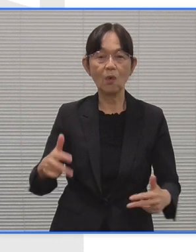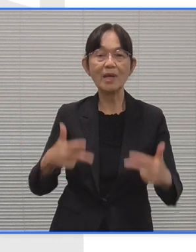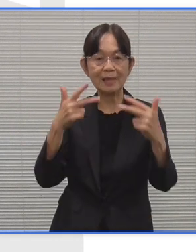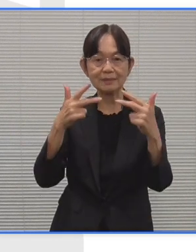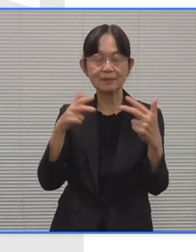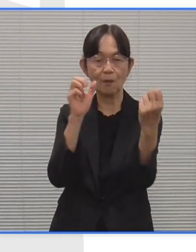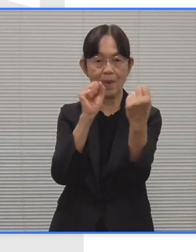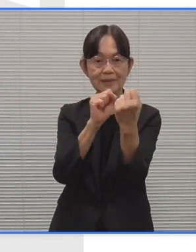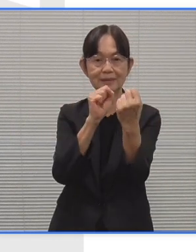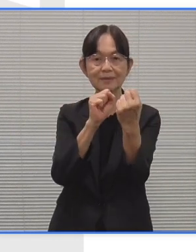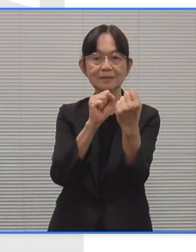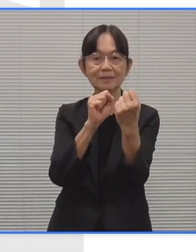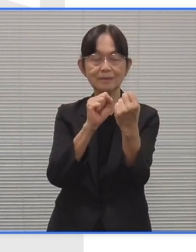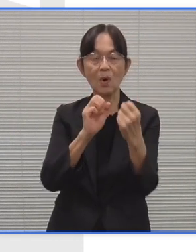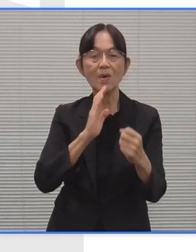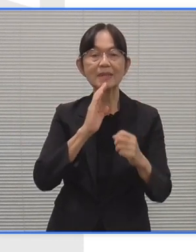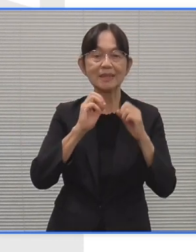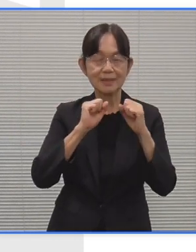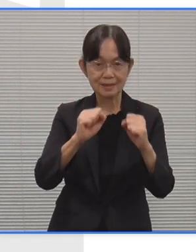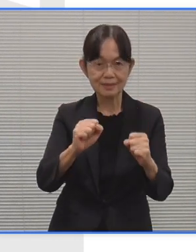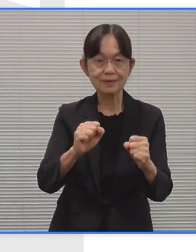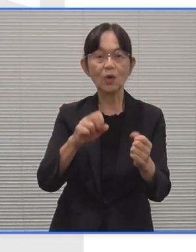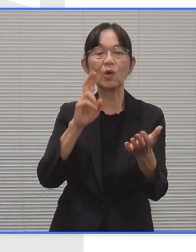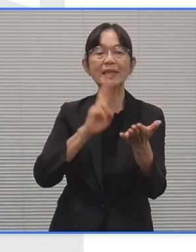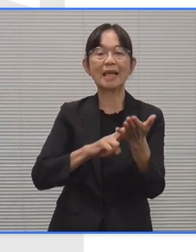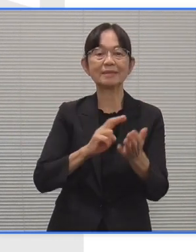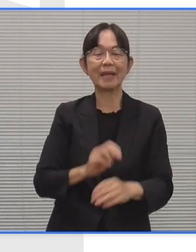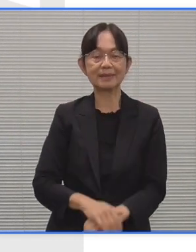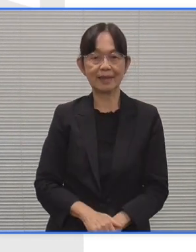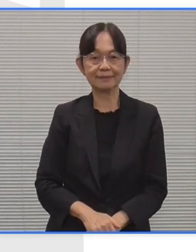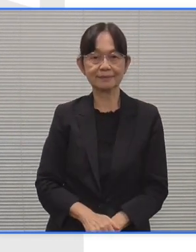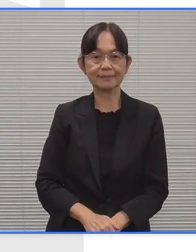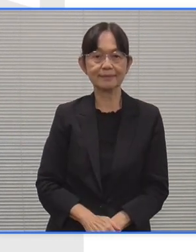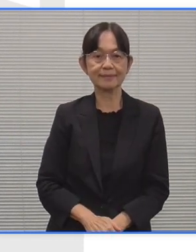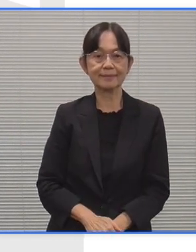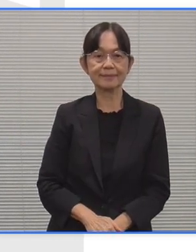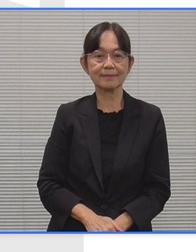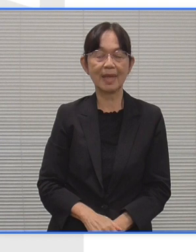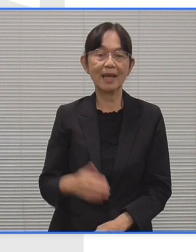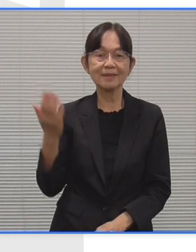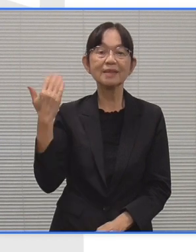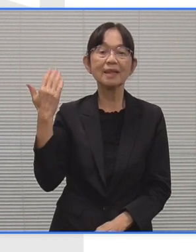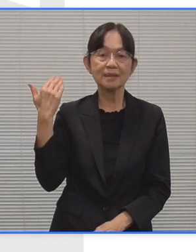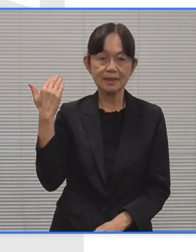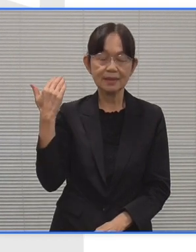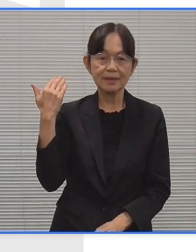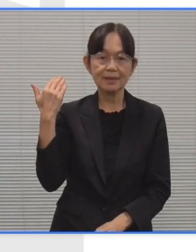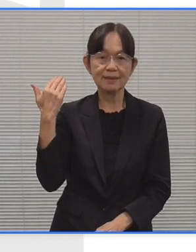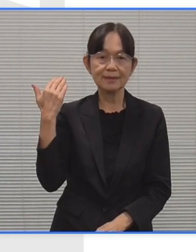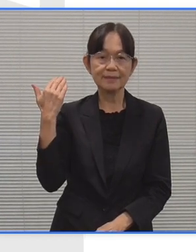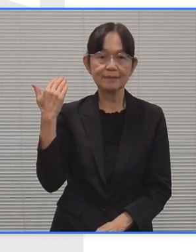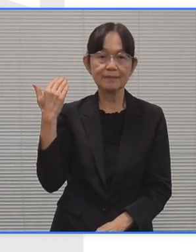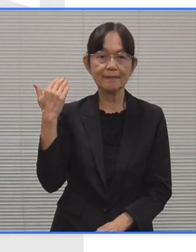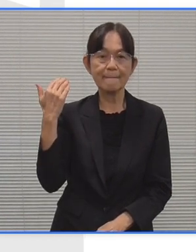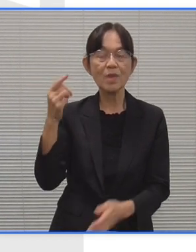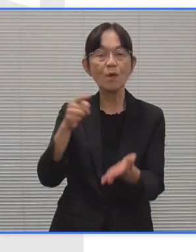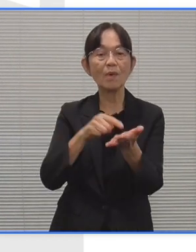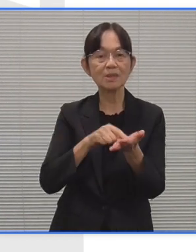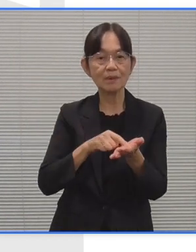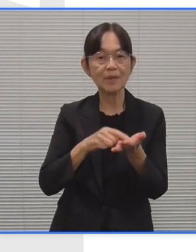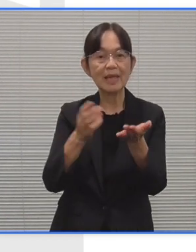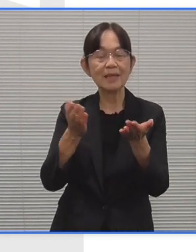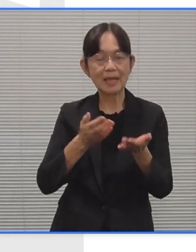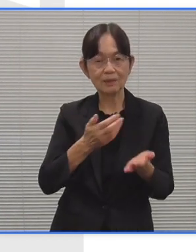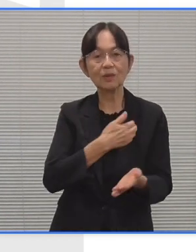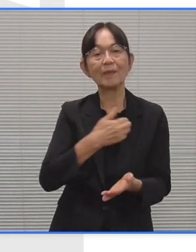も実施をすることといたしました。事前にこうお申し込みもいただくん